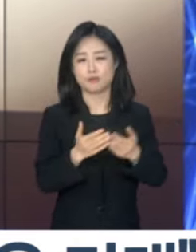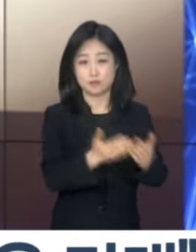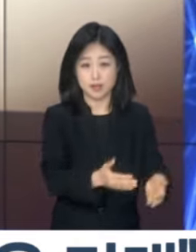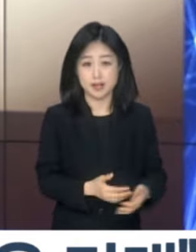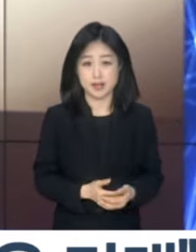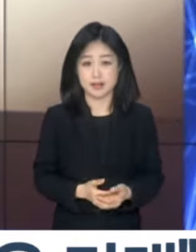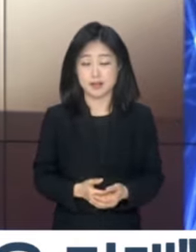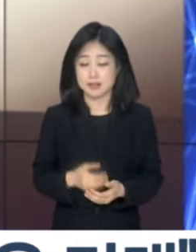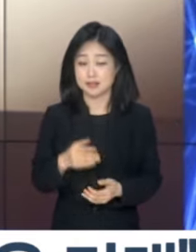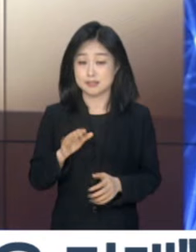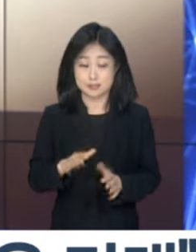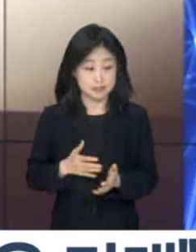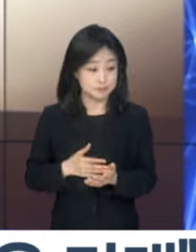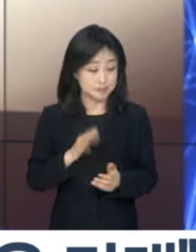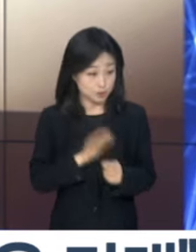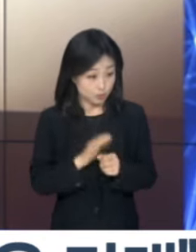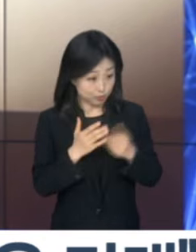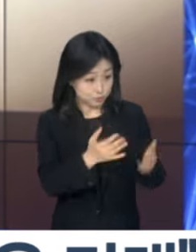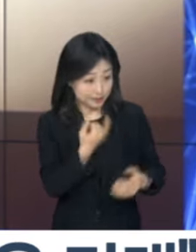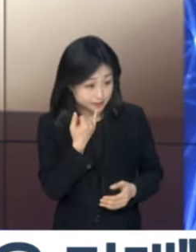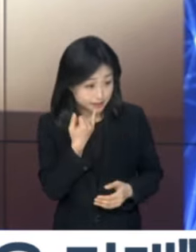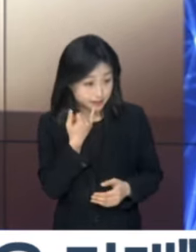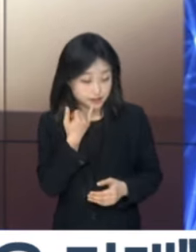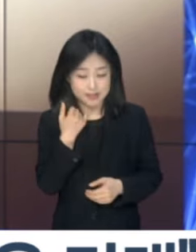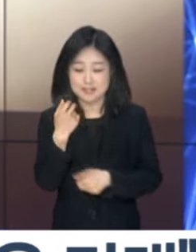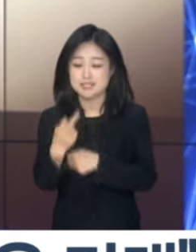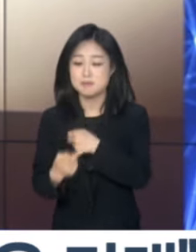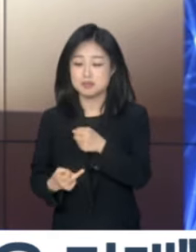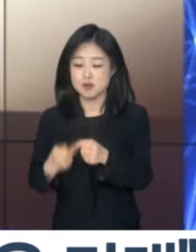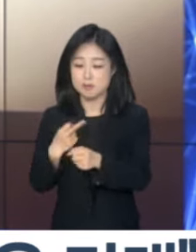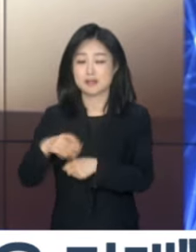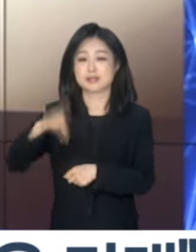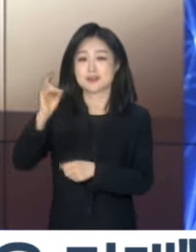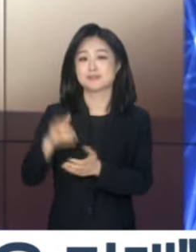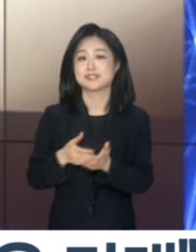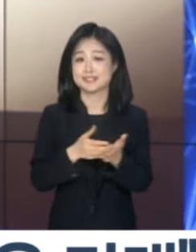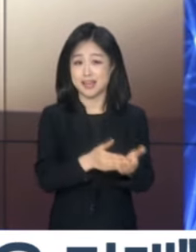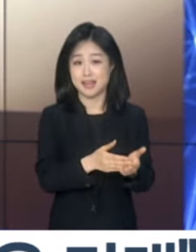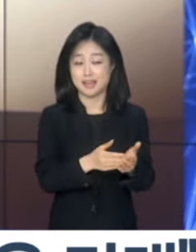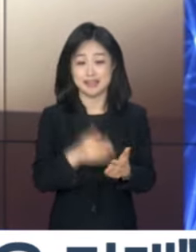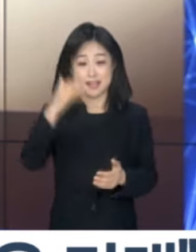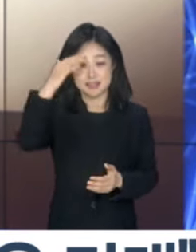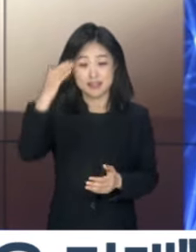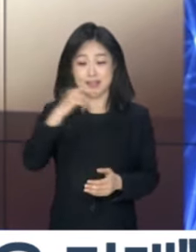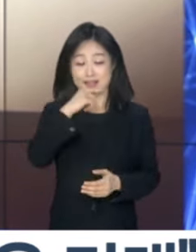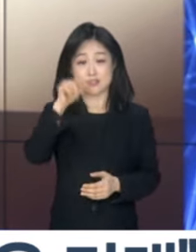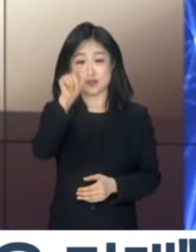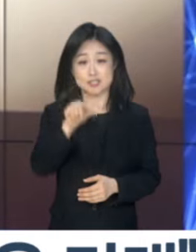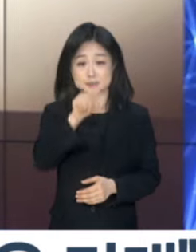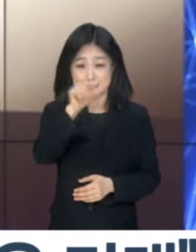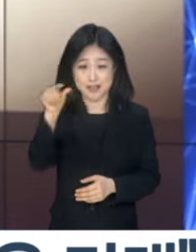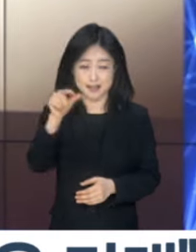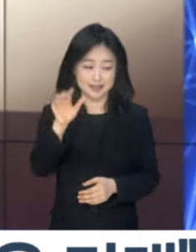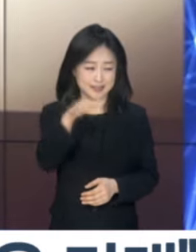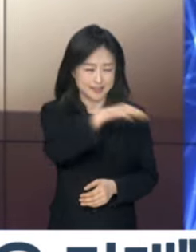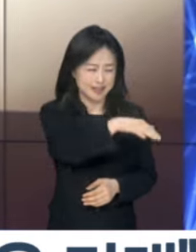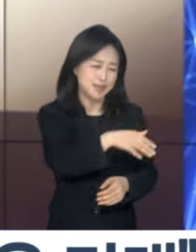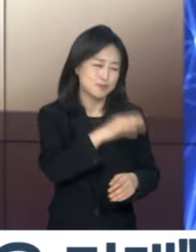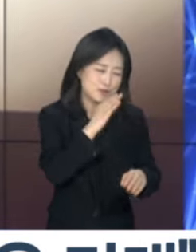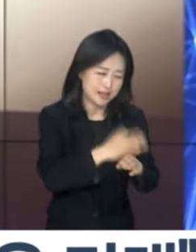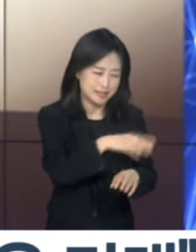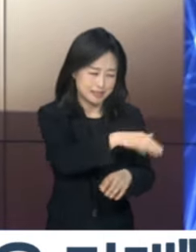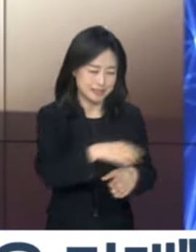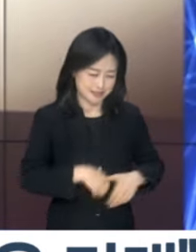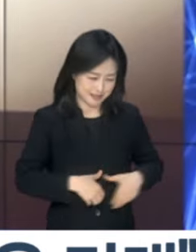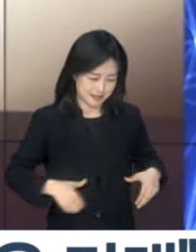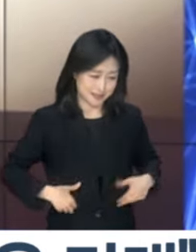우리 정부의 지원 제안은 12년 만입니다. 대북 지원 주체인 대한적십자사가 북한의 호응을 촉구했습니다. 지성님